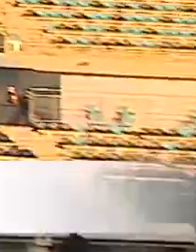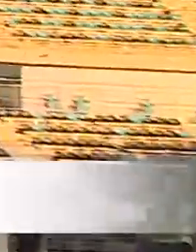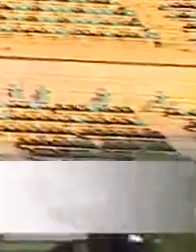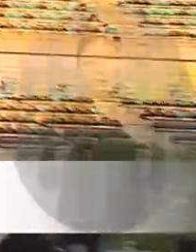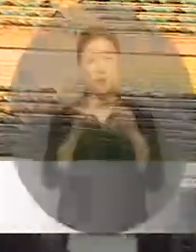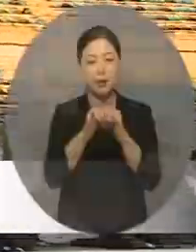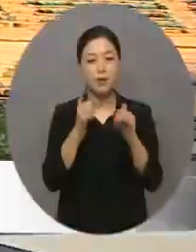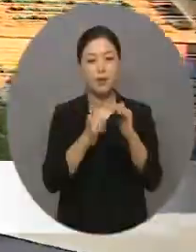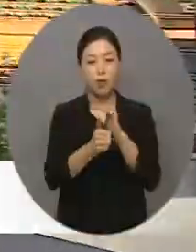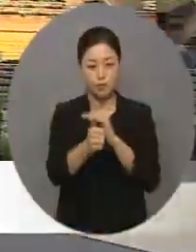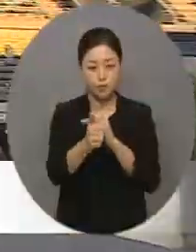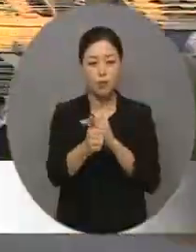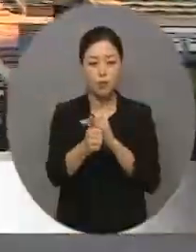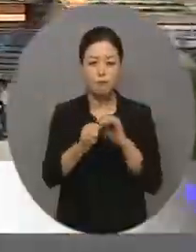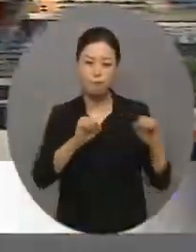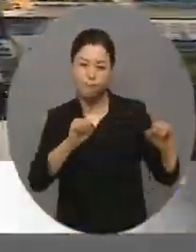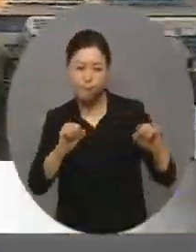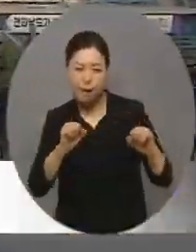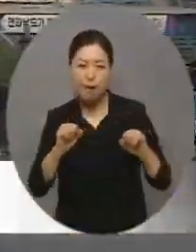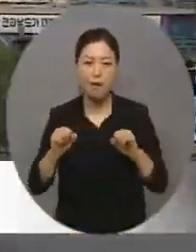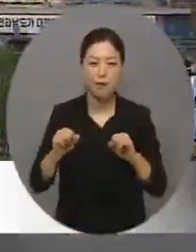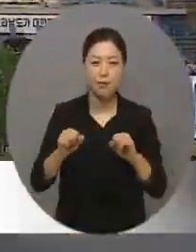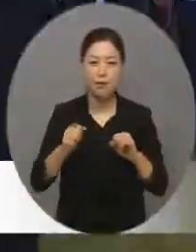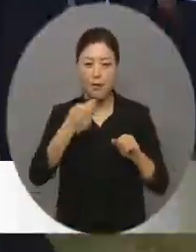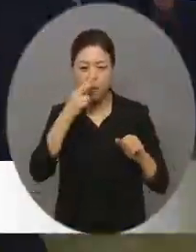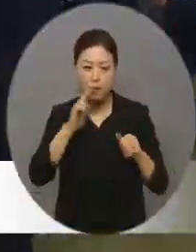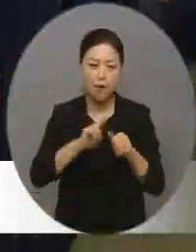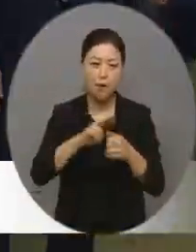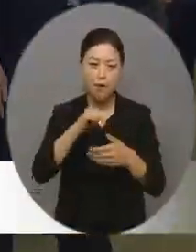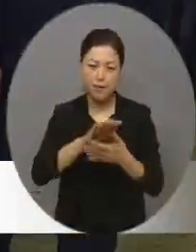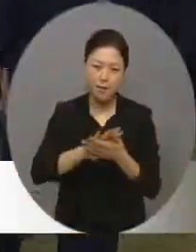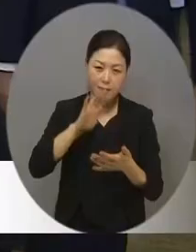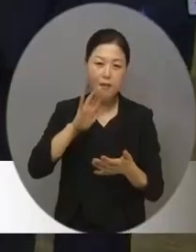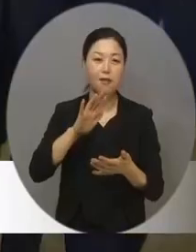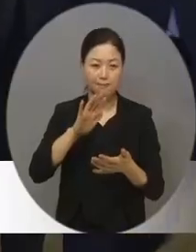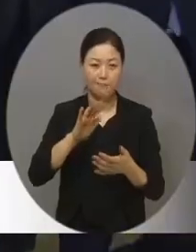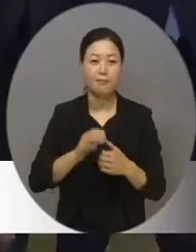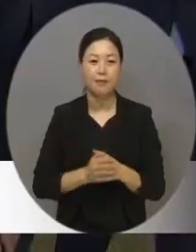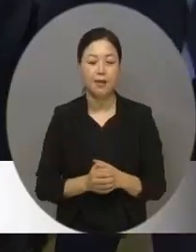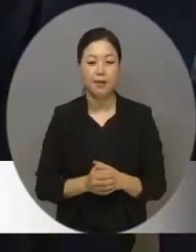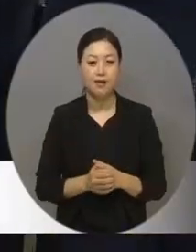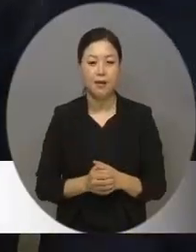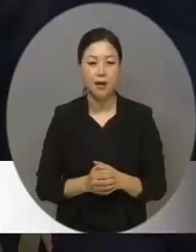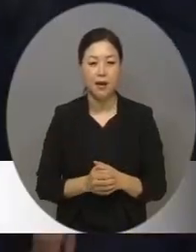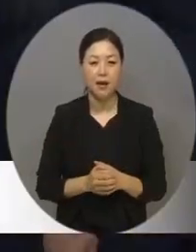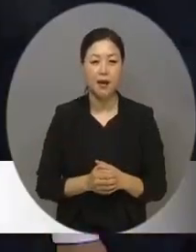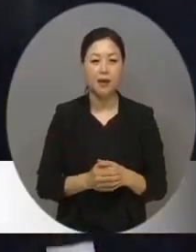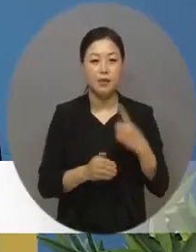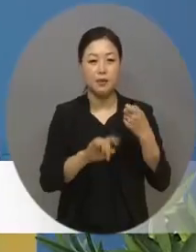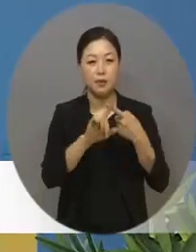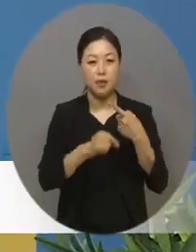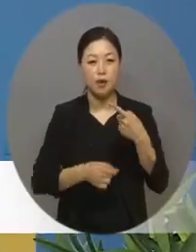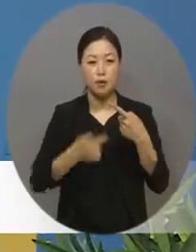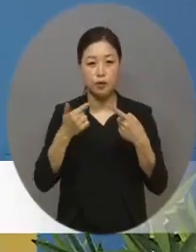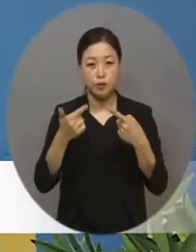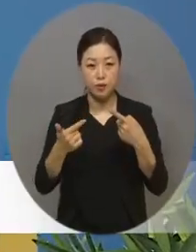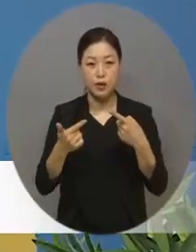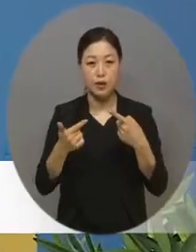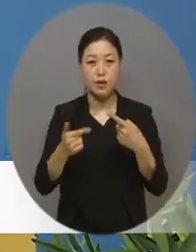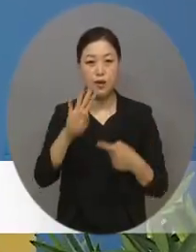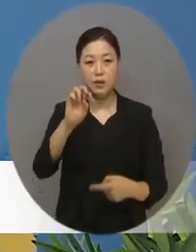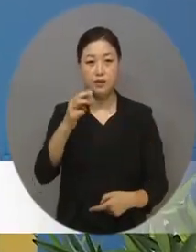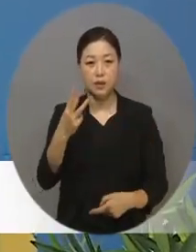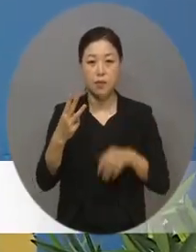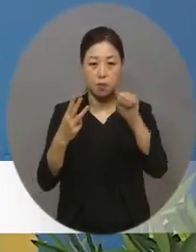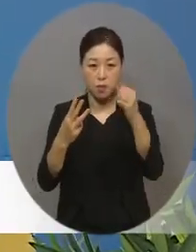장애인 선수들이 펼치는 도전과 열정의 무대. 지난 6일 제43회 전국 장애인 체전이 모두의 기대